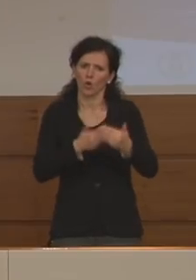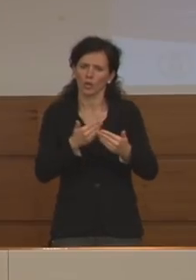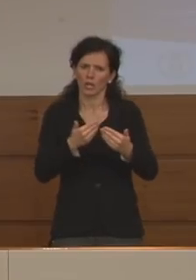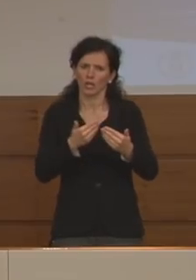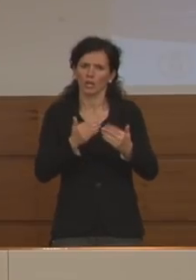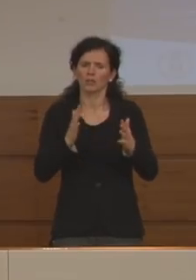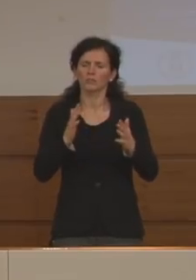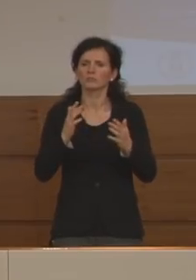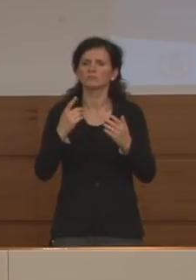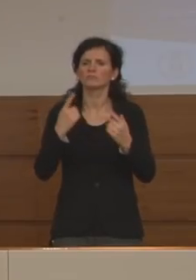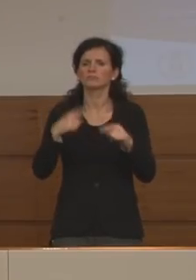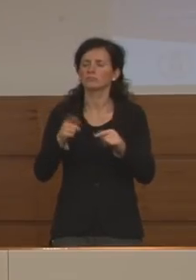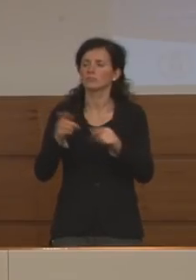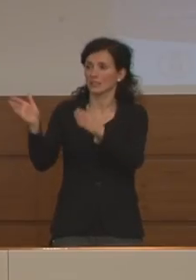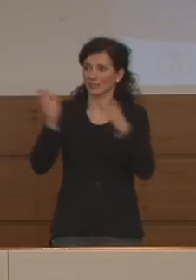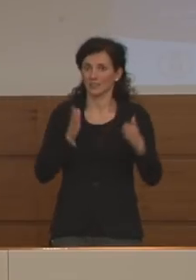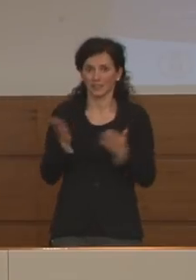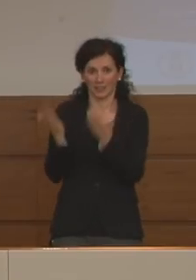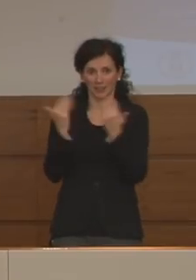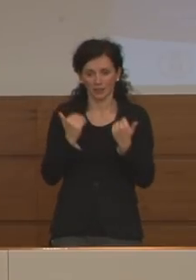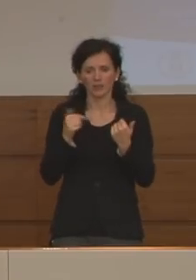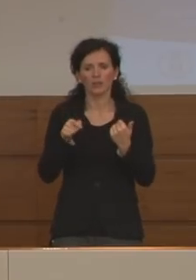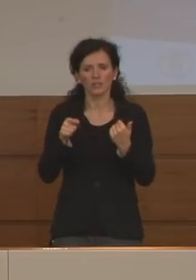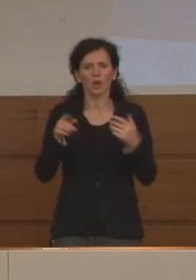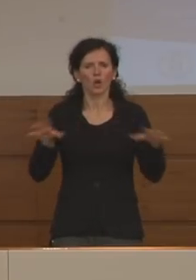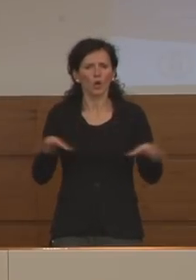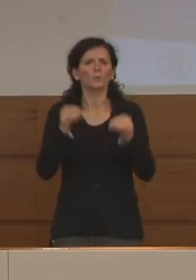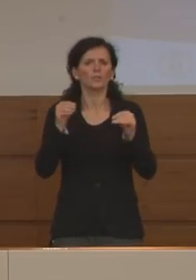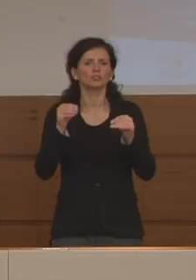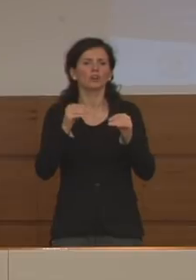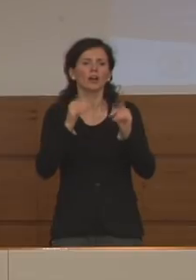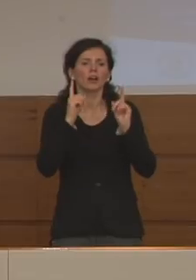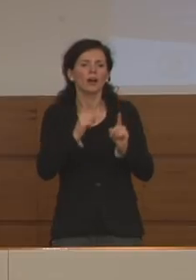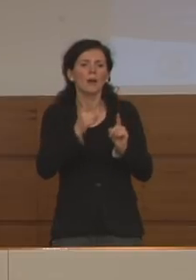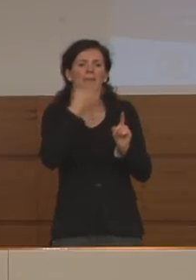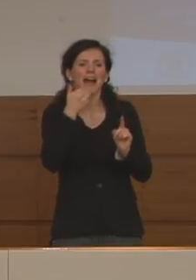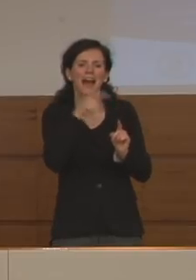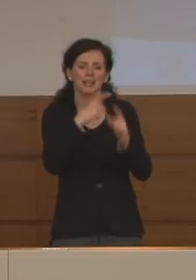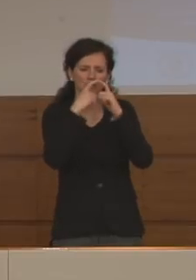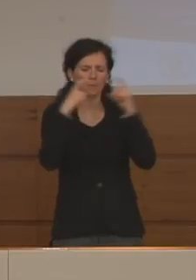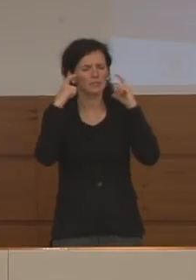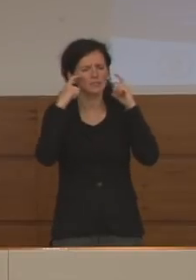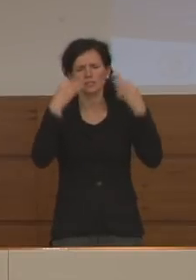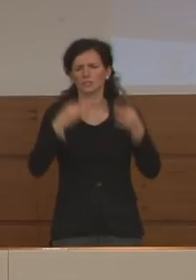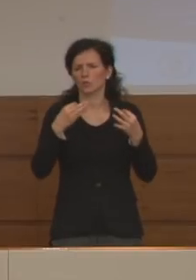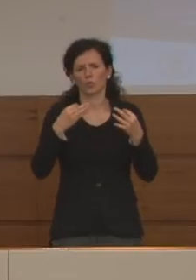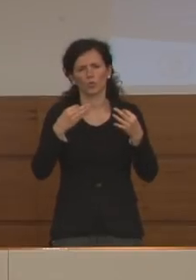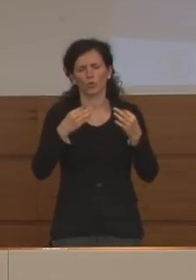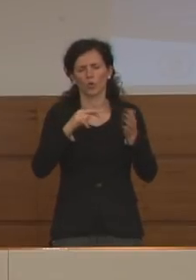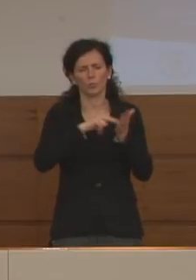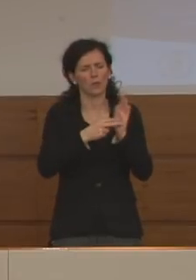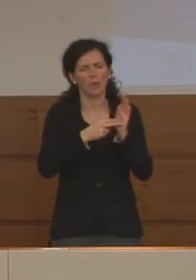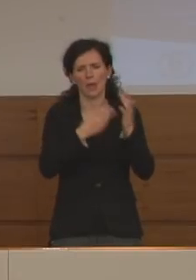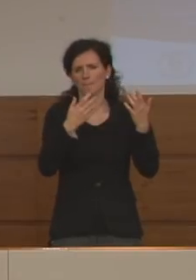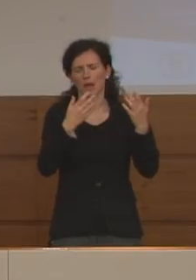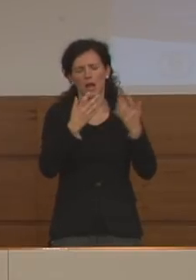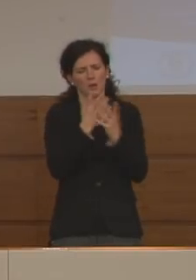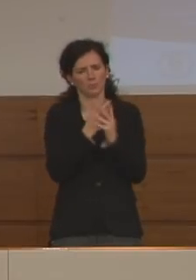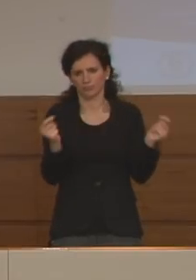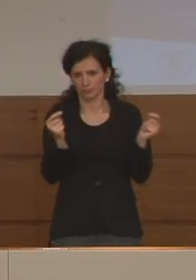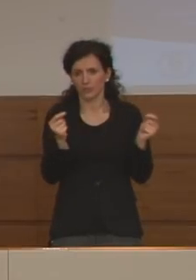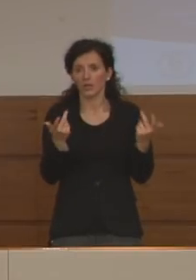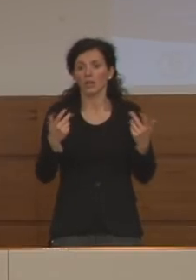si annullerà quello che il deficit di mascherine il prima possibile ci auguriamo noi questa